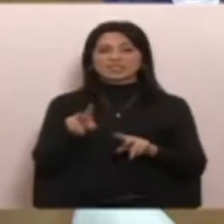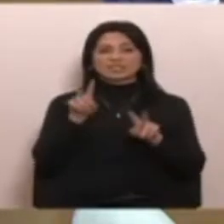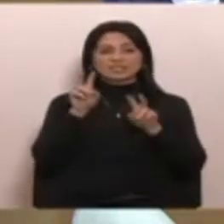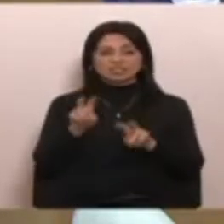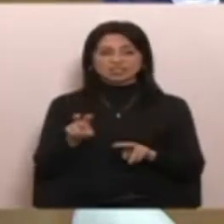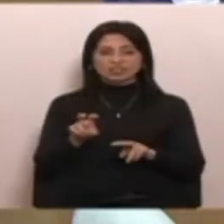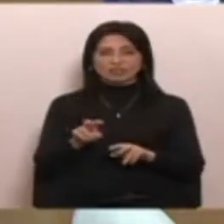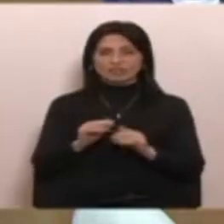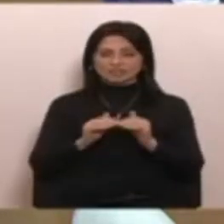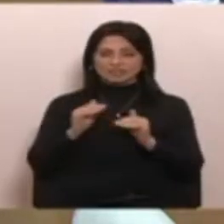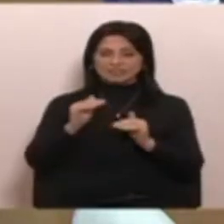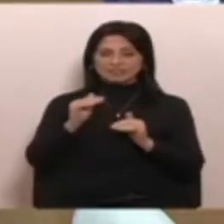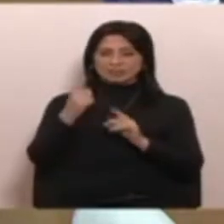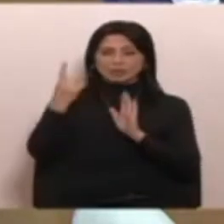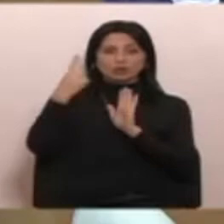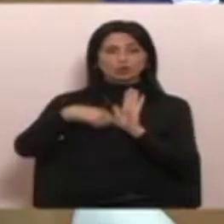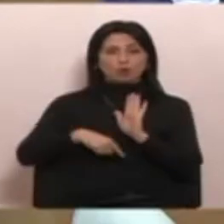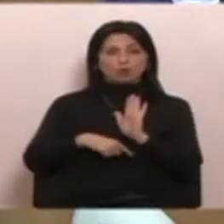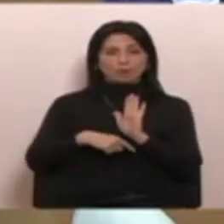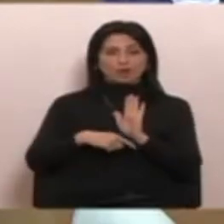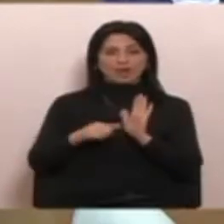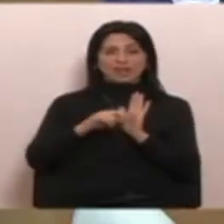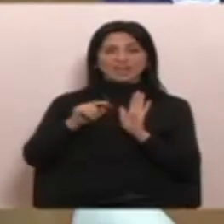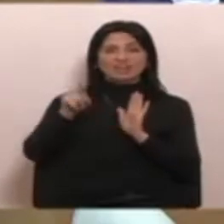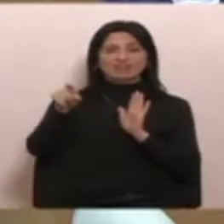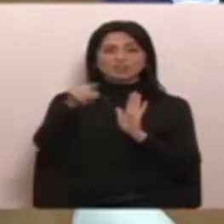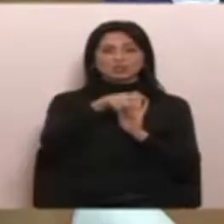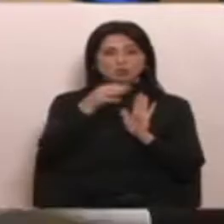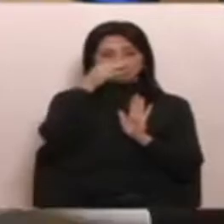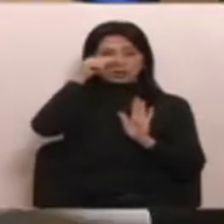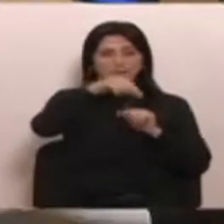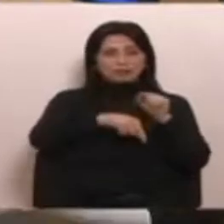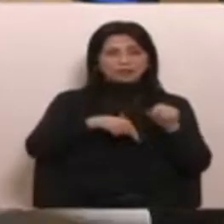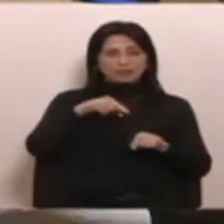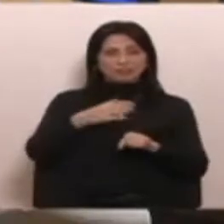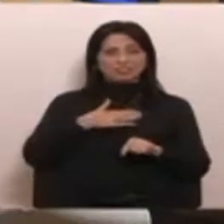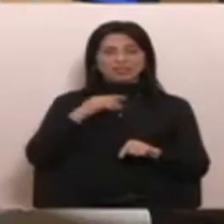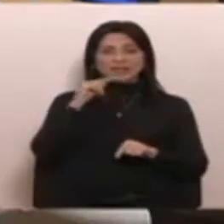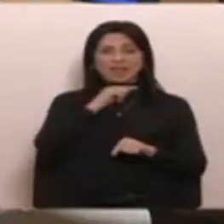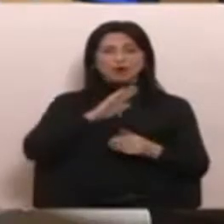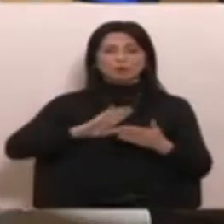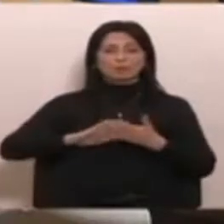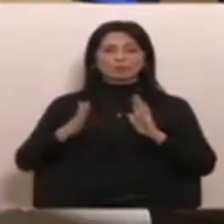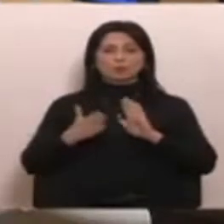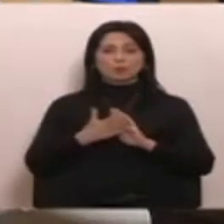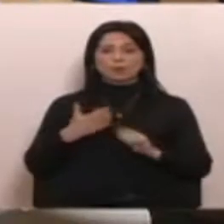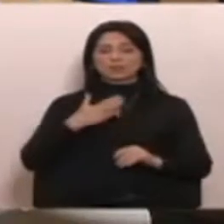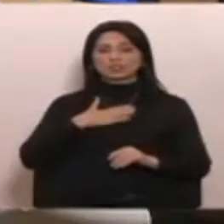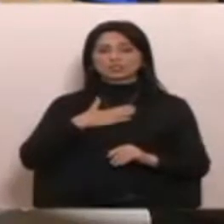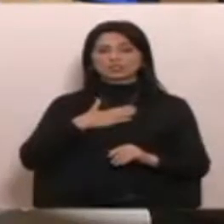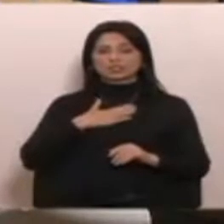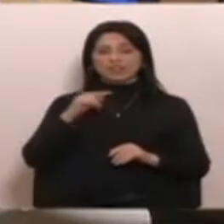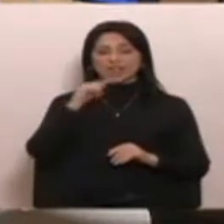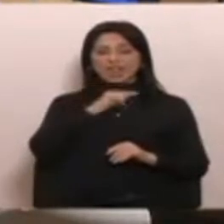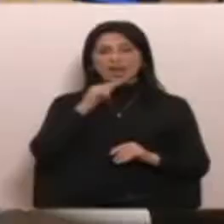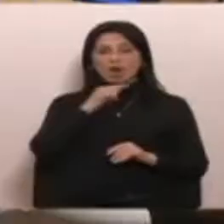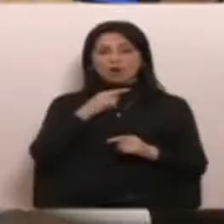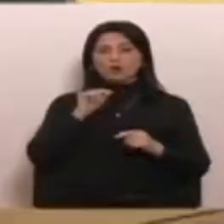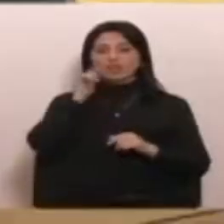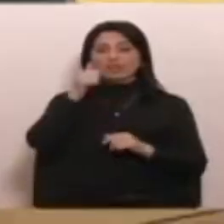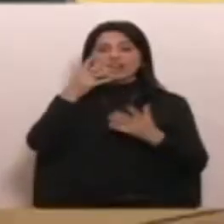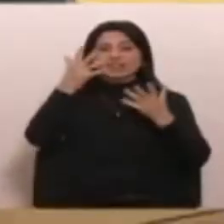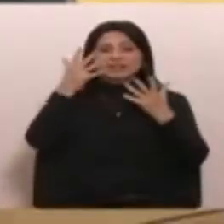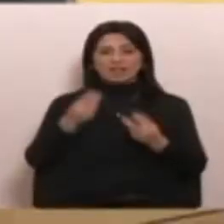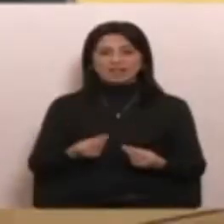რომ იზრდება ნდობა ინვესტორების მხრიდან ჩვენი ეკონომიკური მდგომარეობის, ჩვენი ეკონომიკის ხვალინდელი